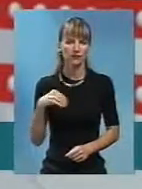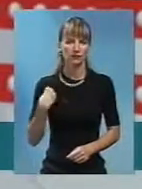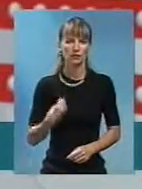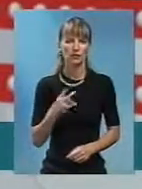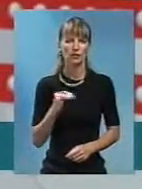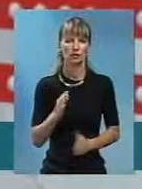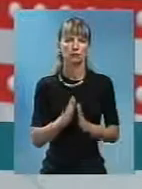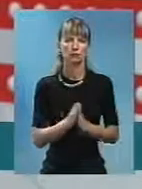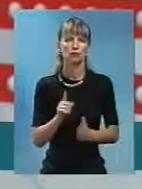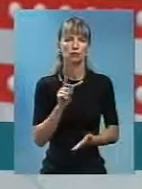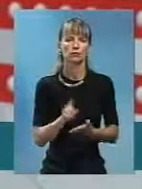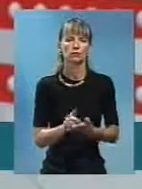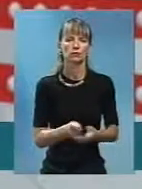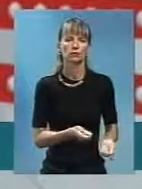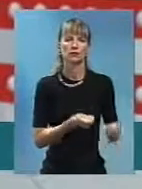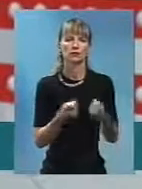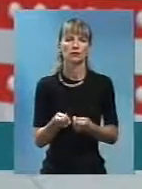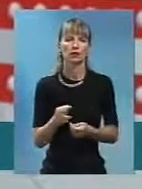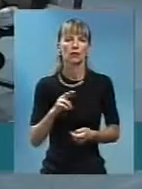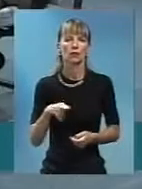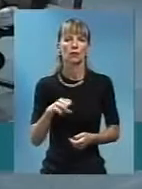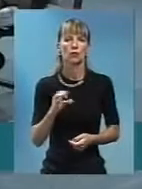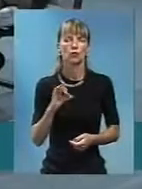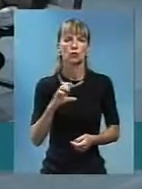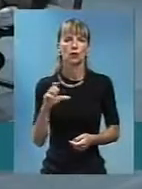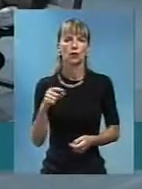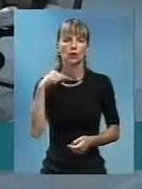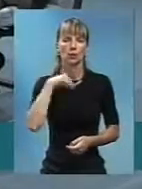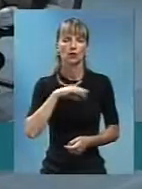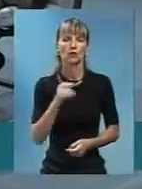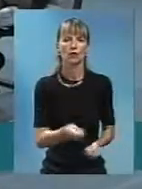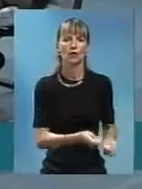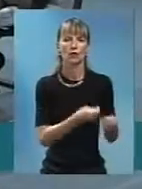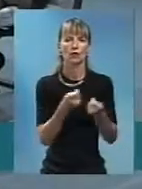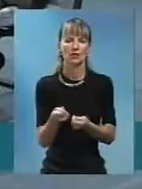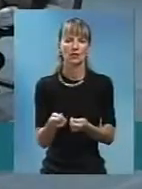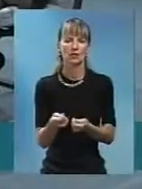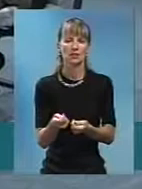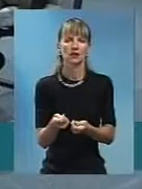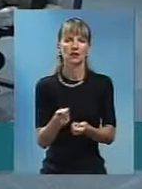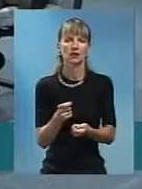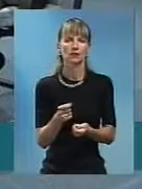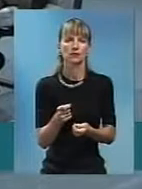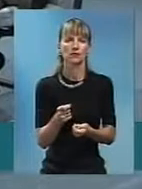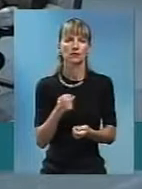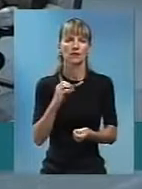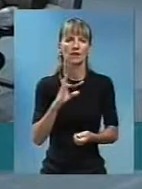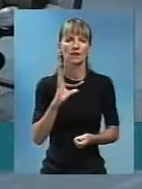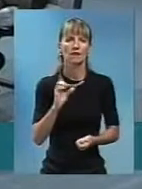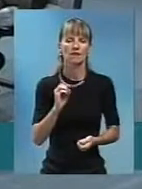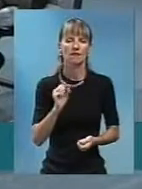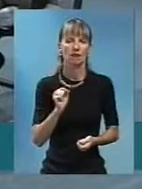що обов'язково давайте нам як посаг духовний. І вона повезла, окрім значить, Євангелія